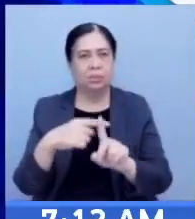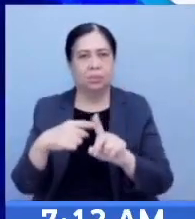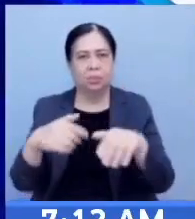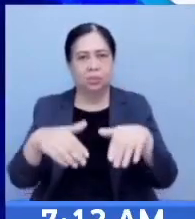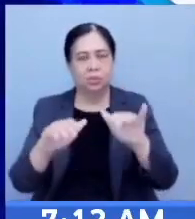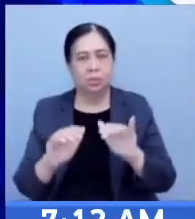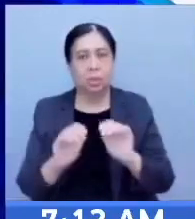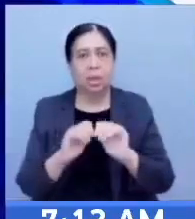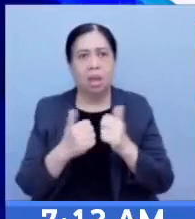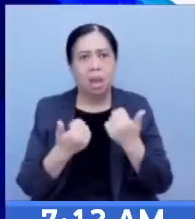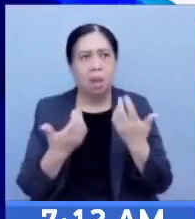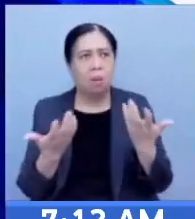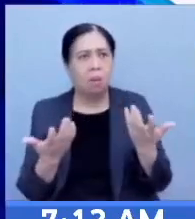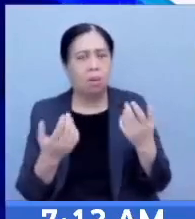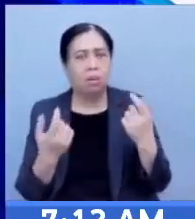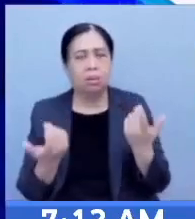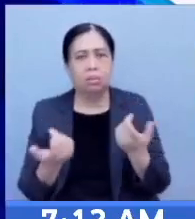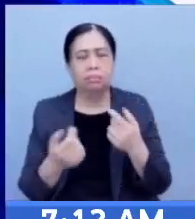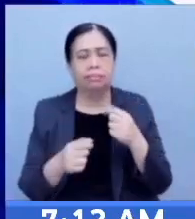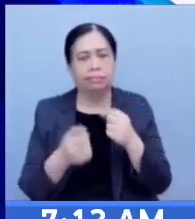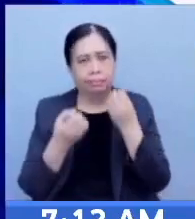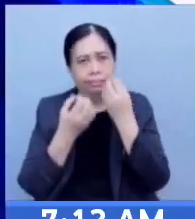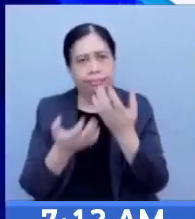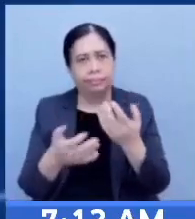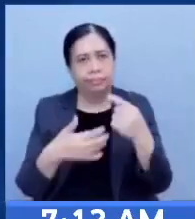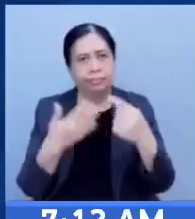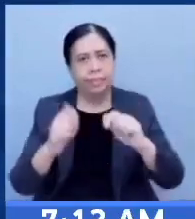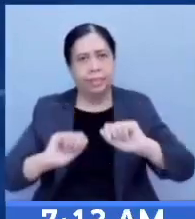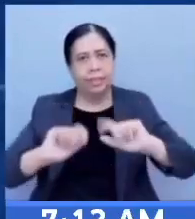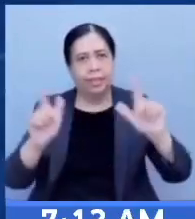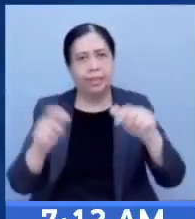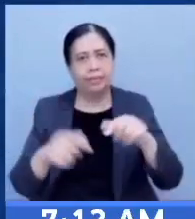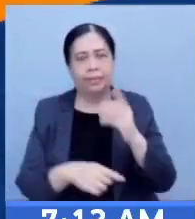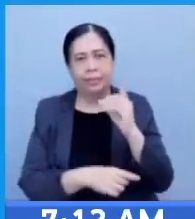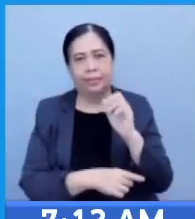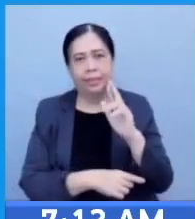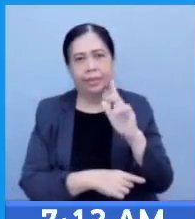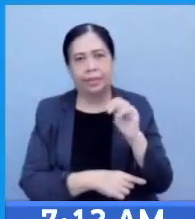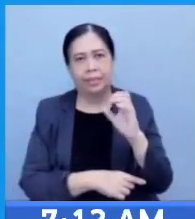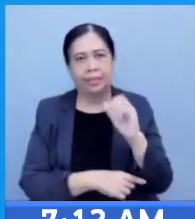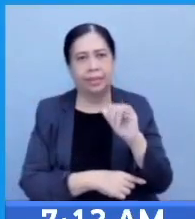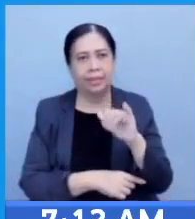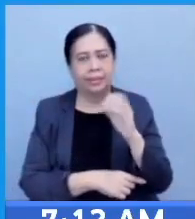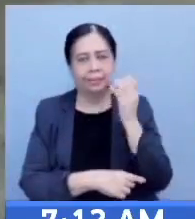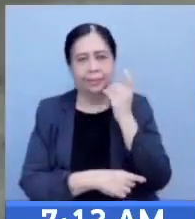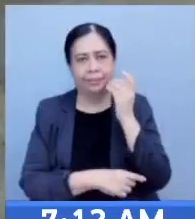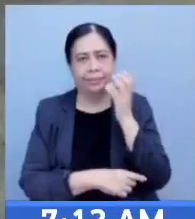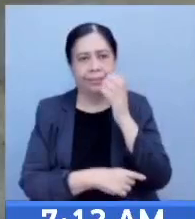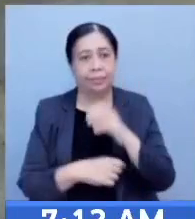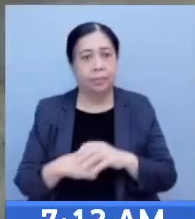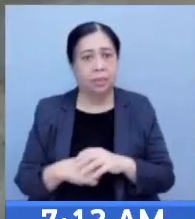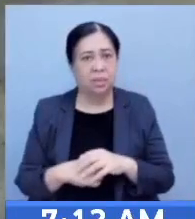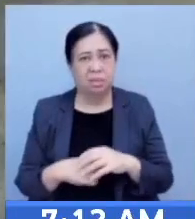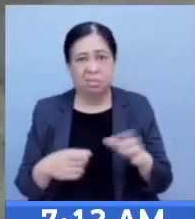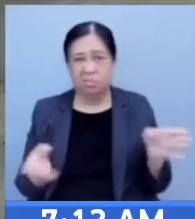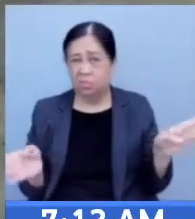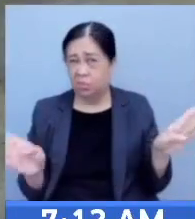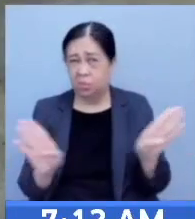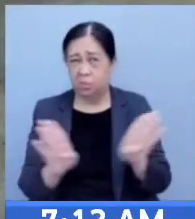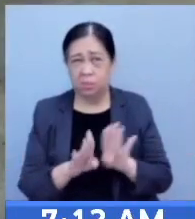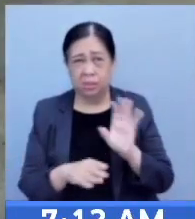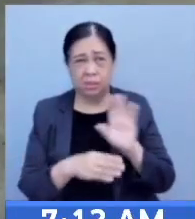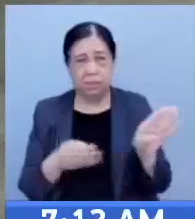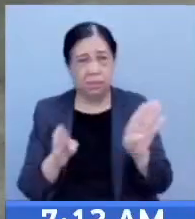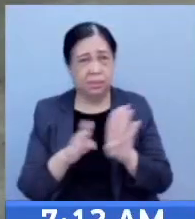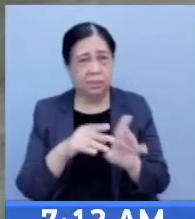undas doon, alamin sa Unang Balita Live ni Darlene Kai. So Darlene, totally sarado ba muna ang sementeryo sa